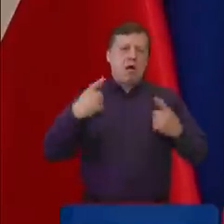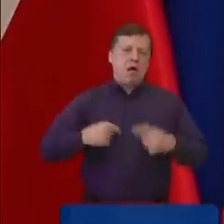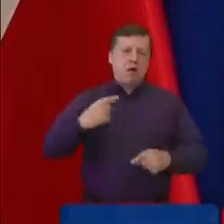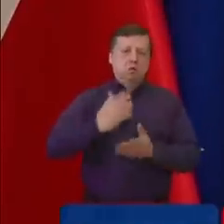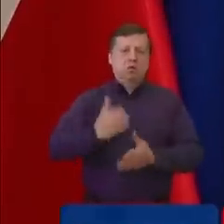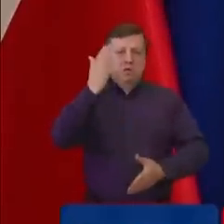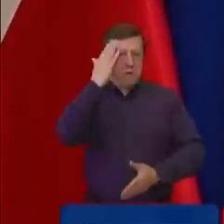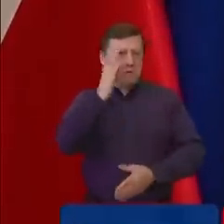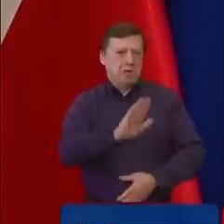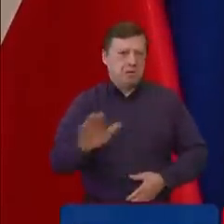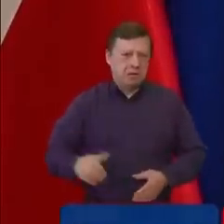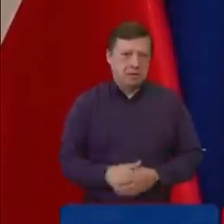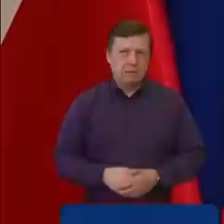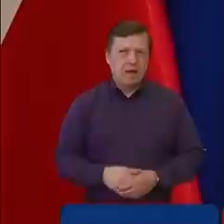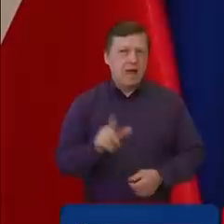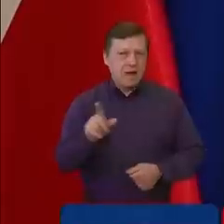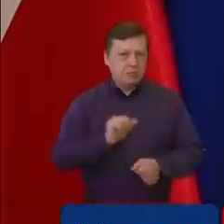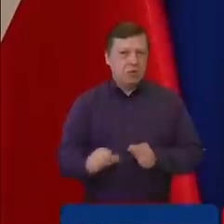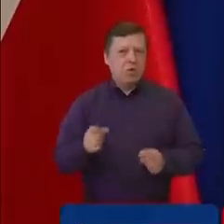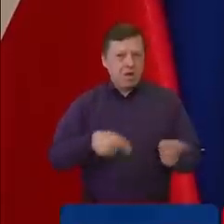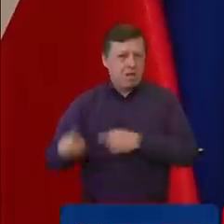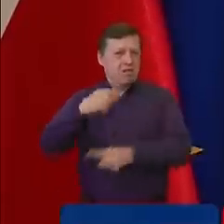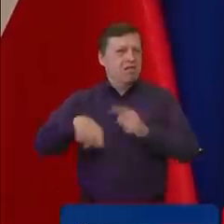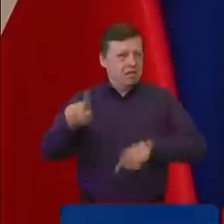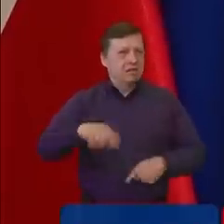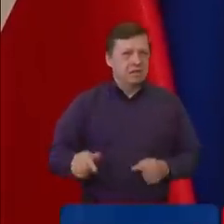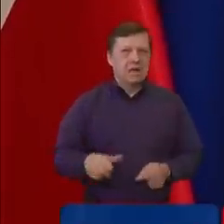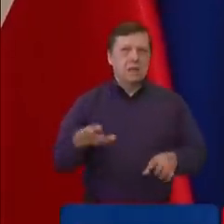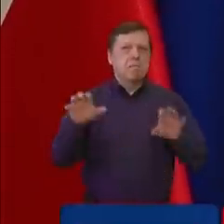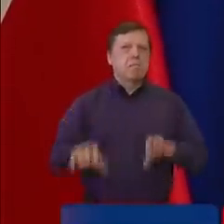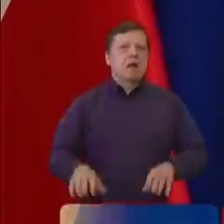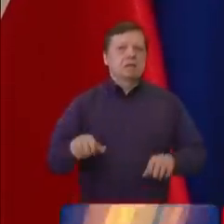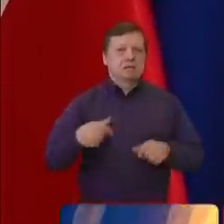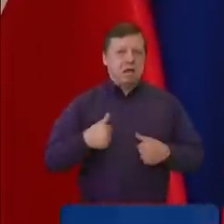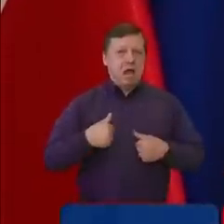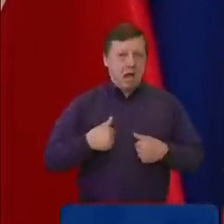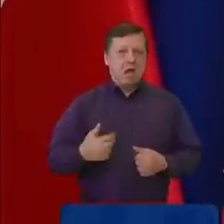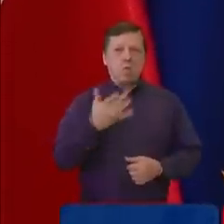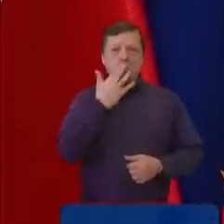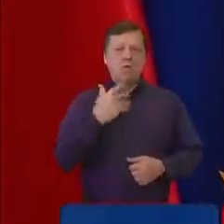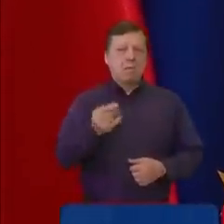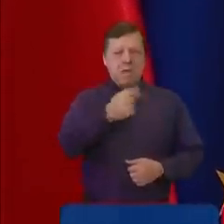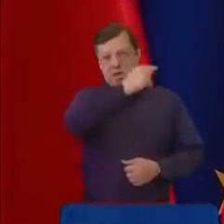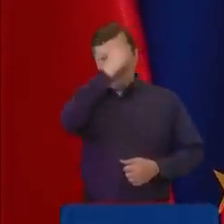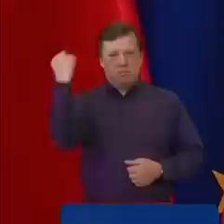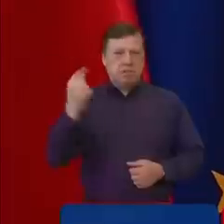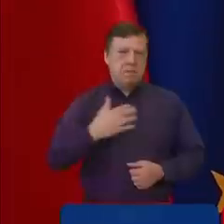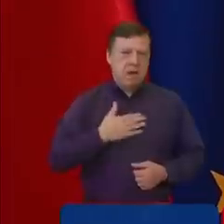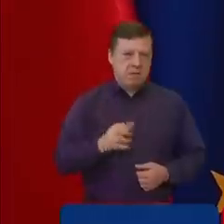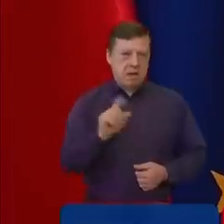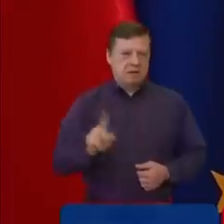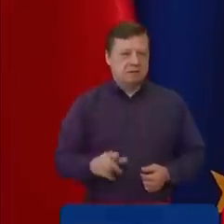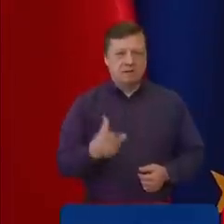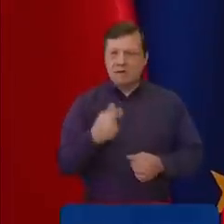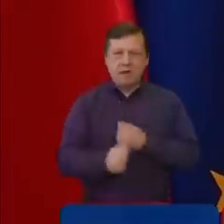chodziło. Ale tam było takie przekręcenie, długo się wyśmiewano z tego, że prezes banku powiedział, że ma pod dostatkiem pieniędzy i ich nigdy nie zabraknie.